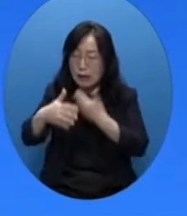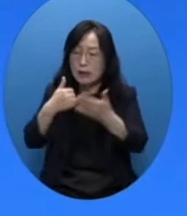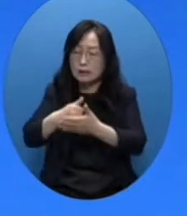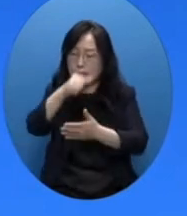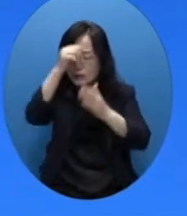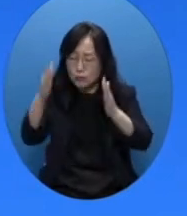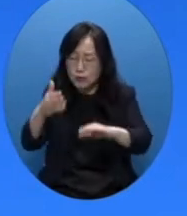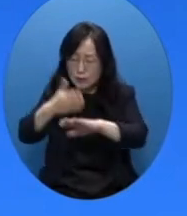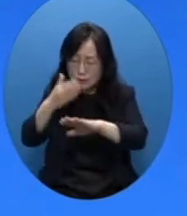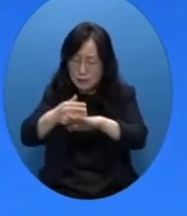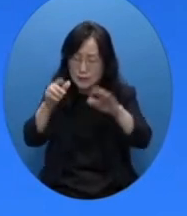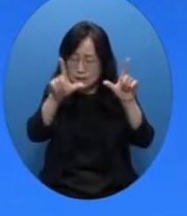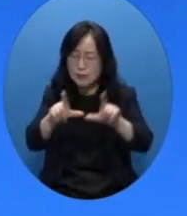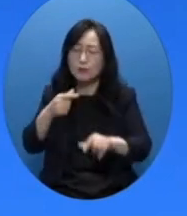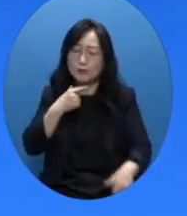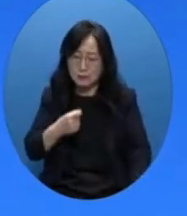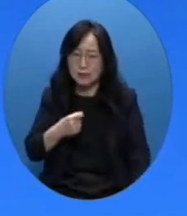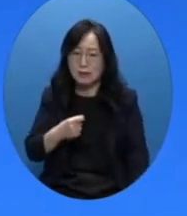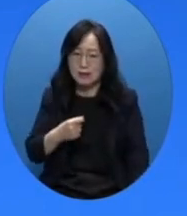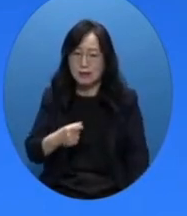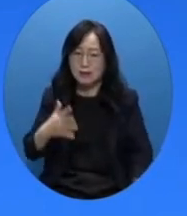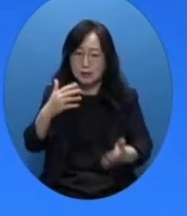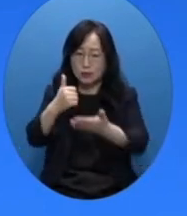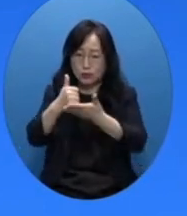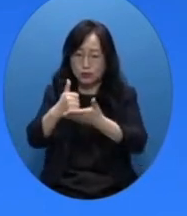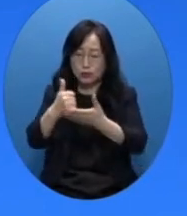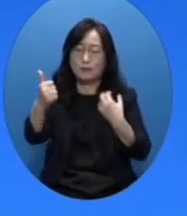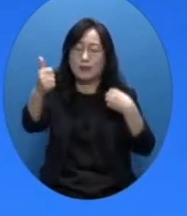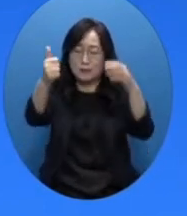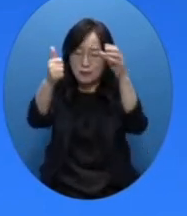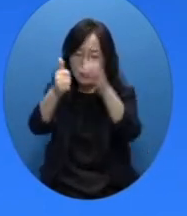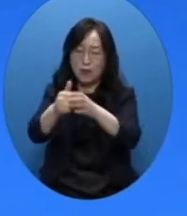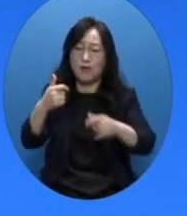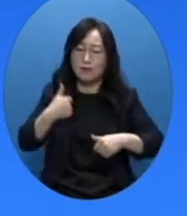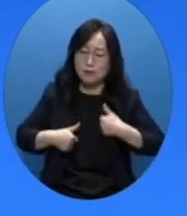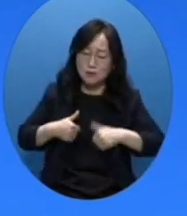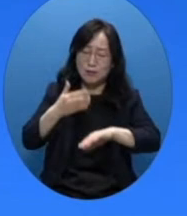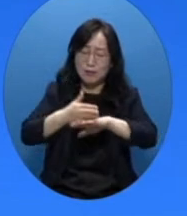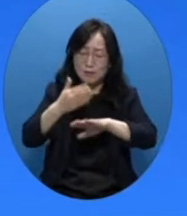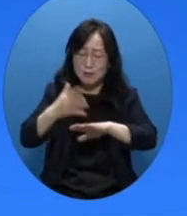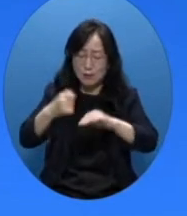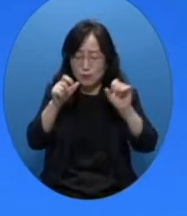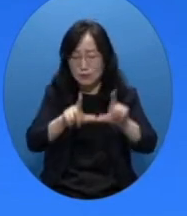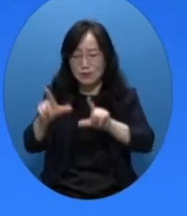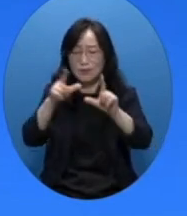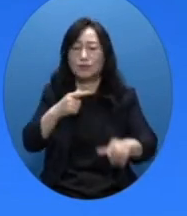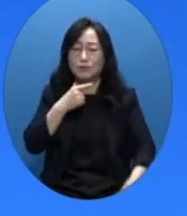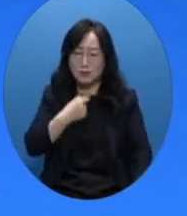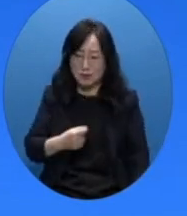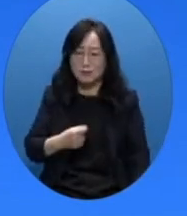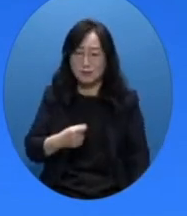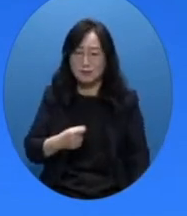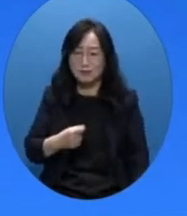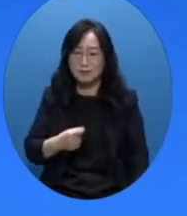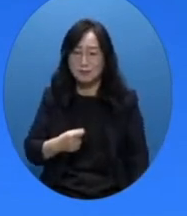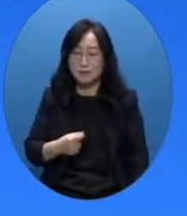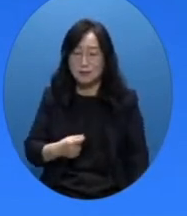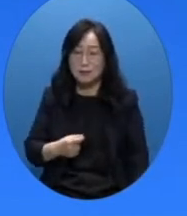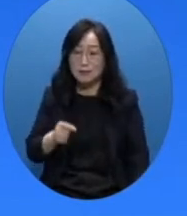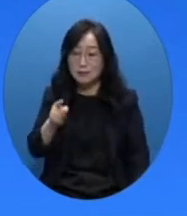살겠습니다. 주님 앞에 모든 짐 내려놓고 내가 기쁨과 감사로 살기를 원합니다. 여러분 그